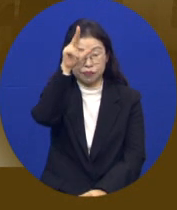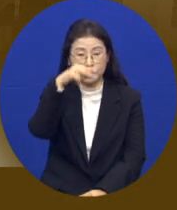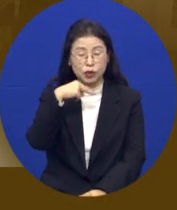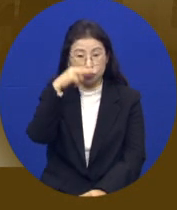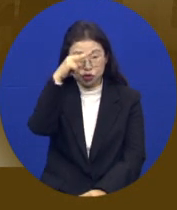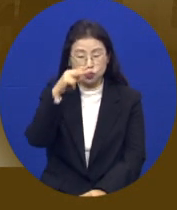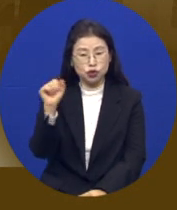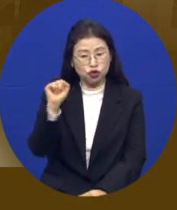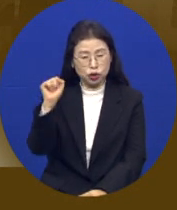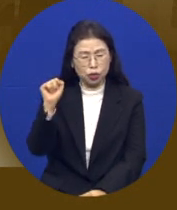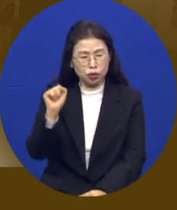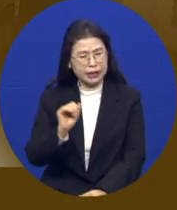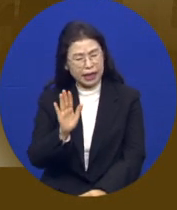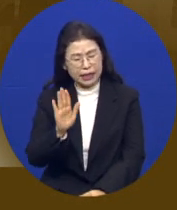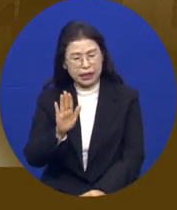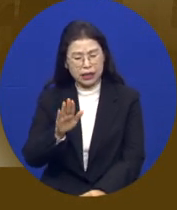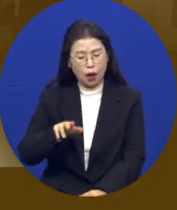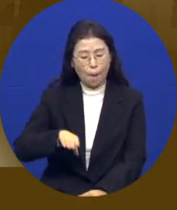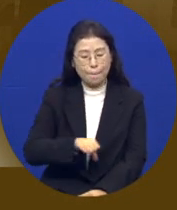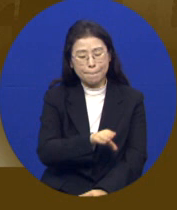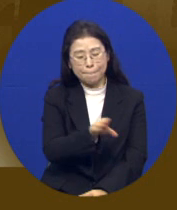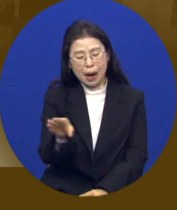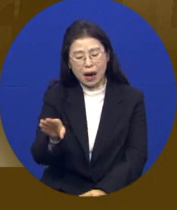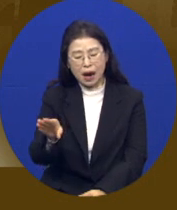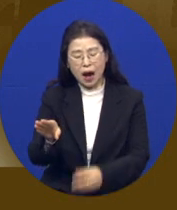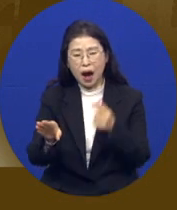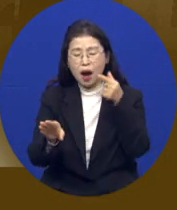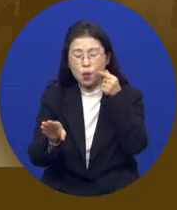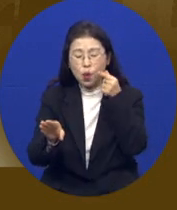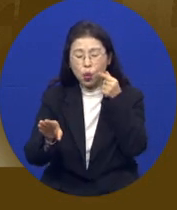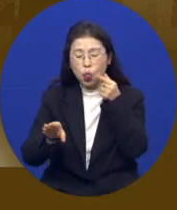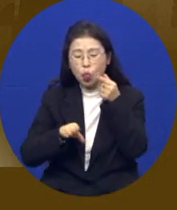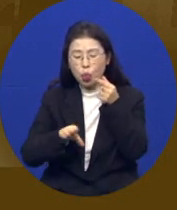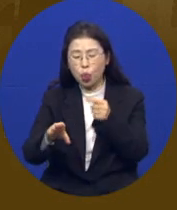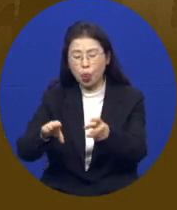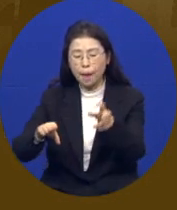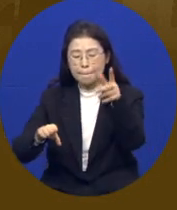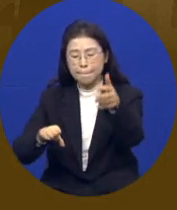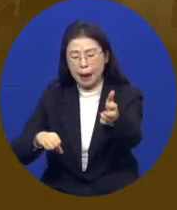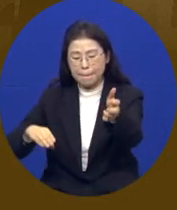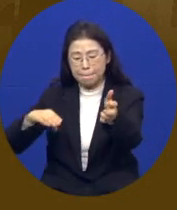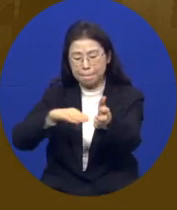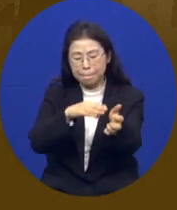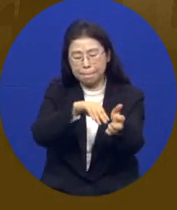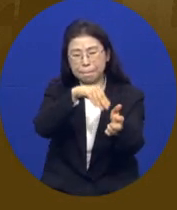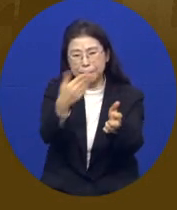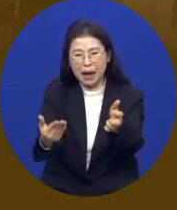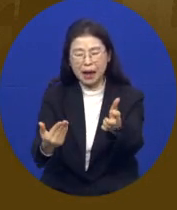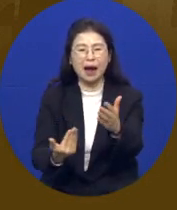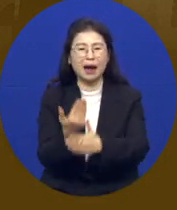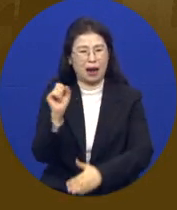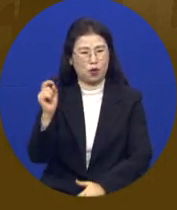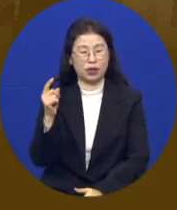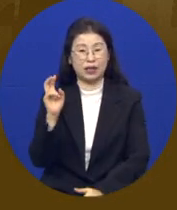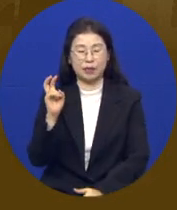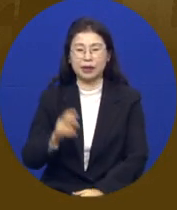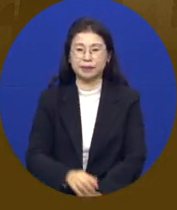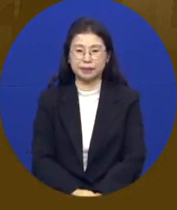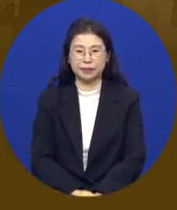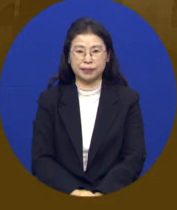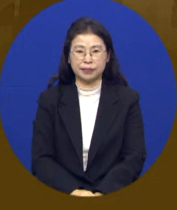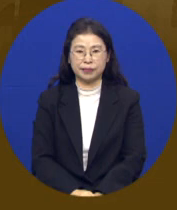경찰은 운전자가 구분기를 돌다 미처 방향을 틀지 못해 도로를 벗어나 사고가 난 것으로 보고 있습니다